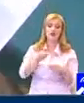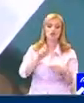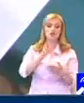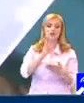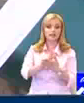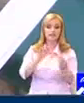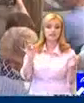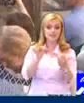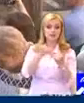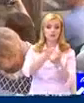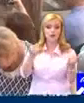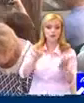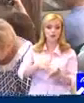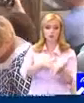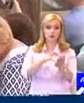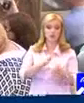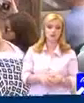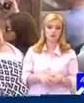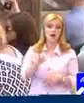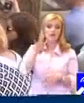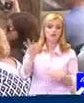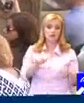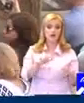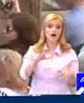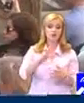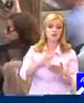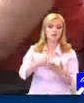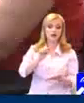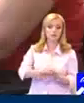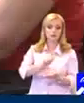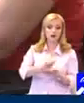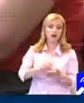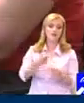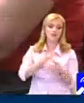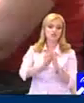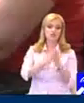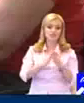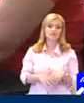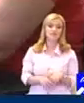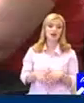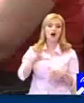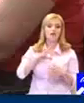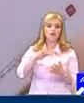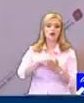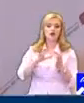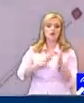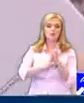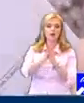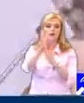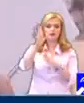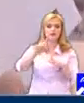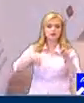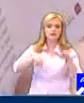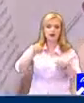prin atracția turiștilor. În cadrul evenimentului a fost prezentată și publicația Habitatele speciilor rare de plante și animale din